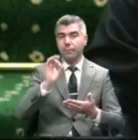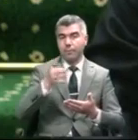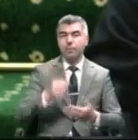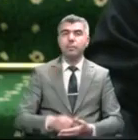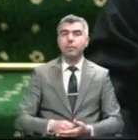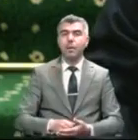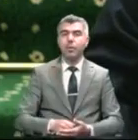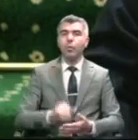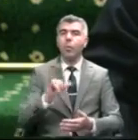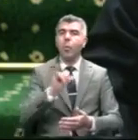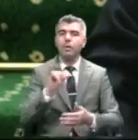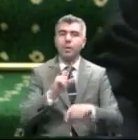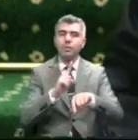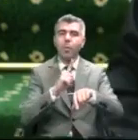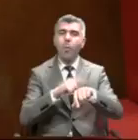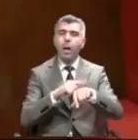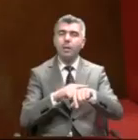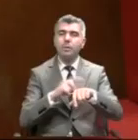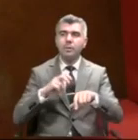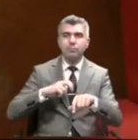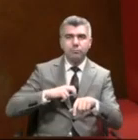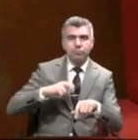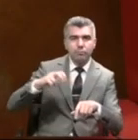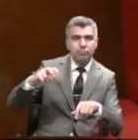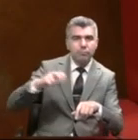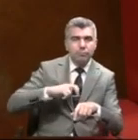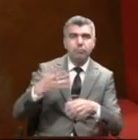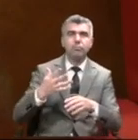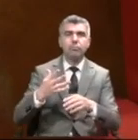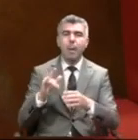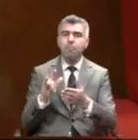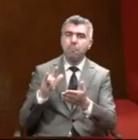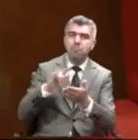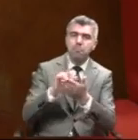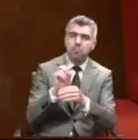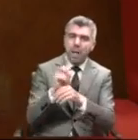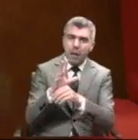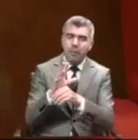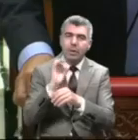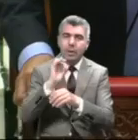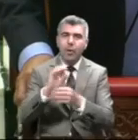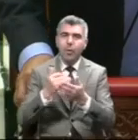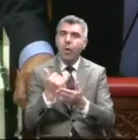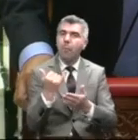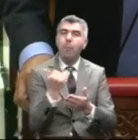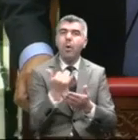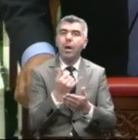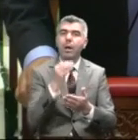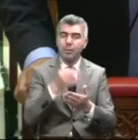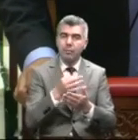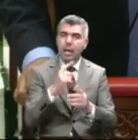متى ستنتقل متى سيكون هذه الرحلات وهذا مهم جدا